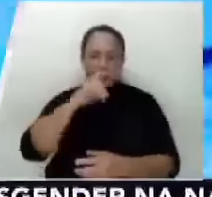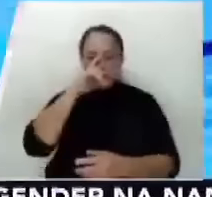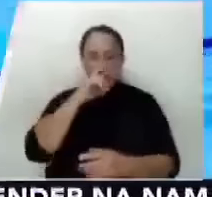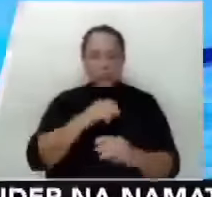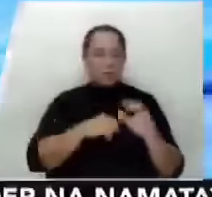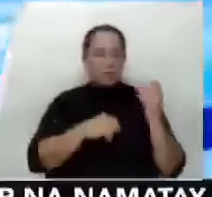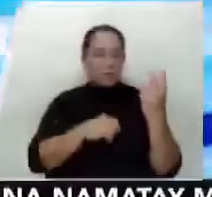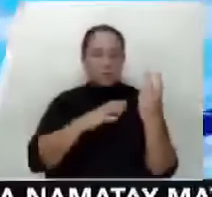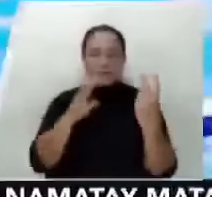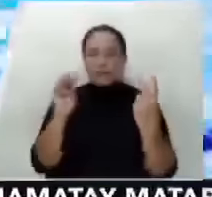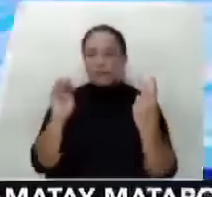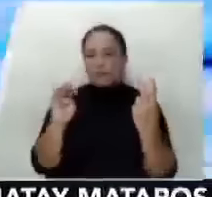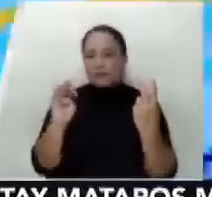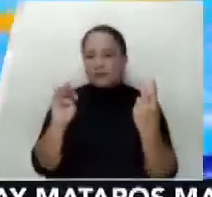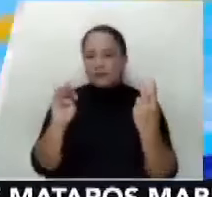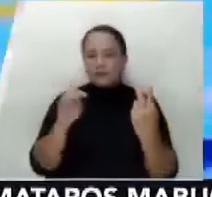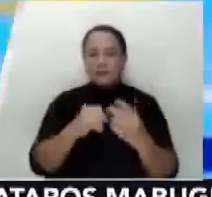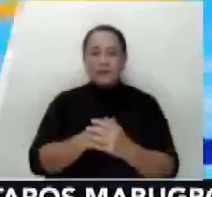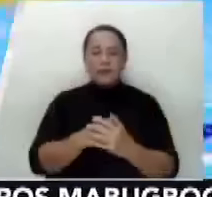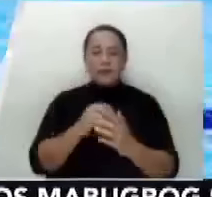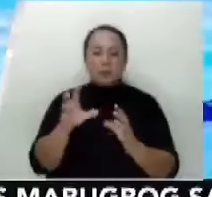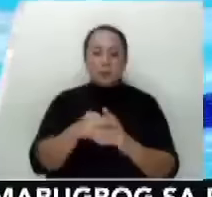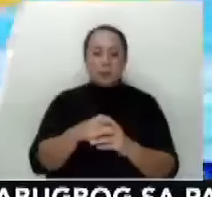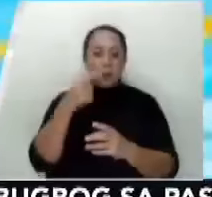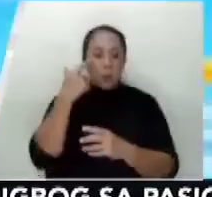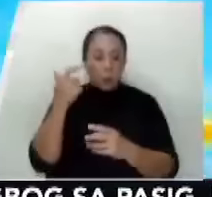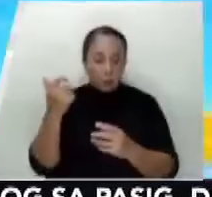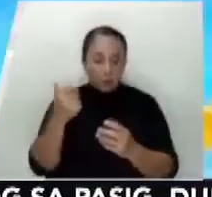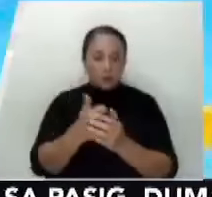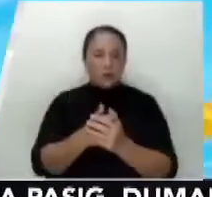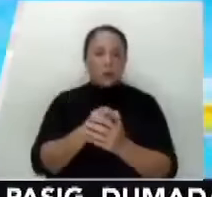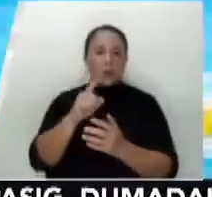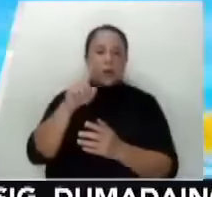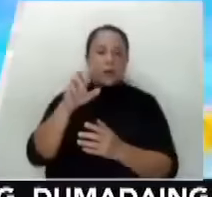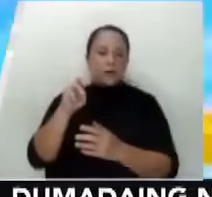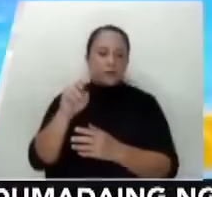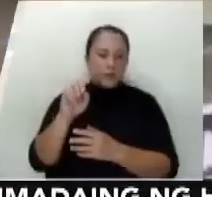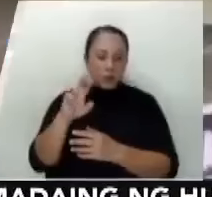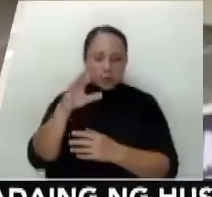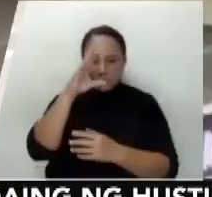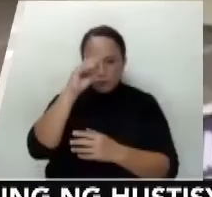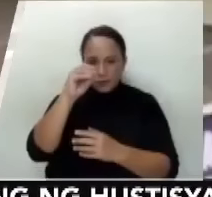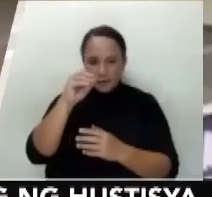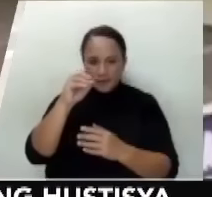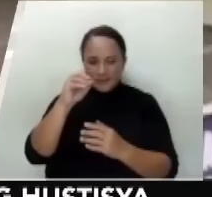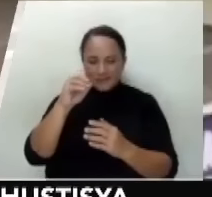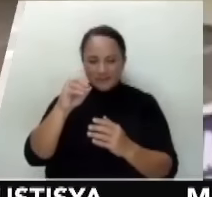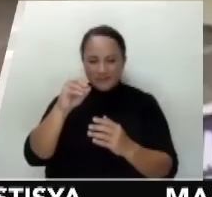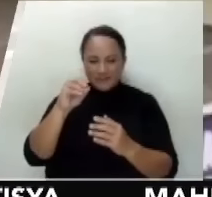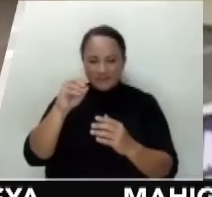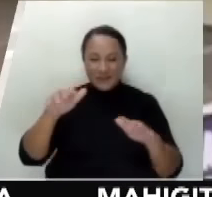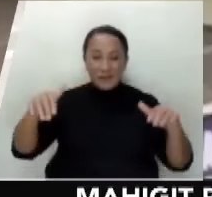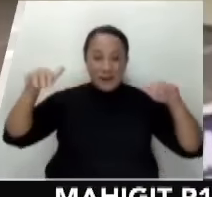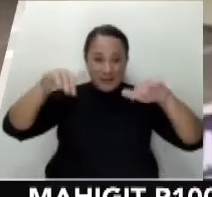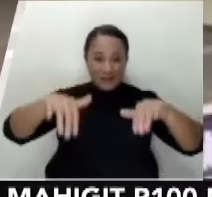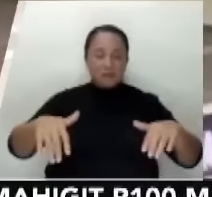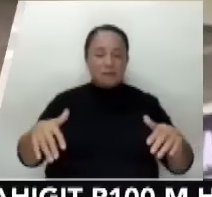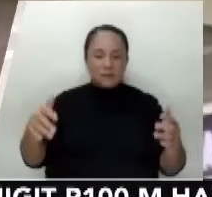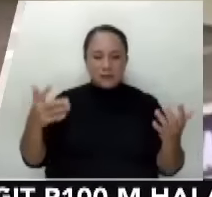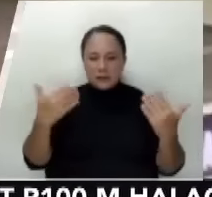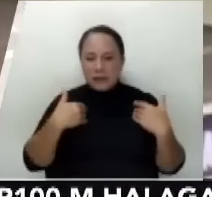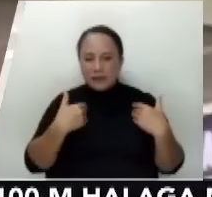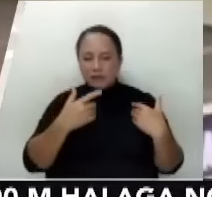category. Kabilang ang gold medal para sa 100-meter boys butterfly. Yan ang unang gold ng bansa sa